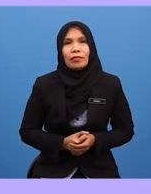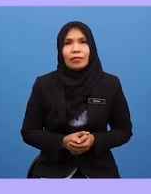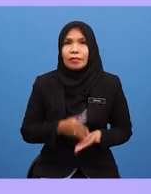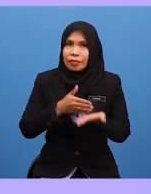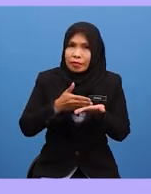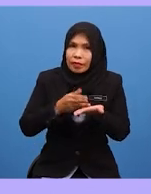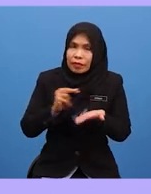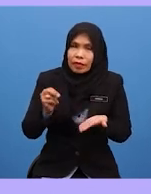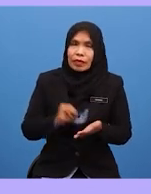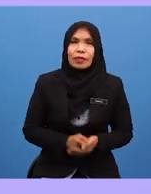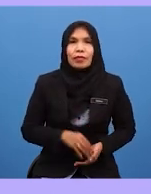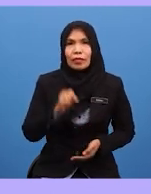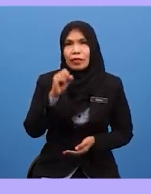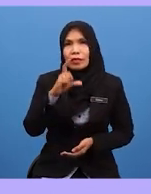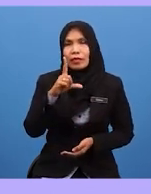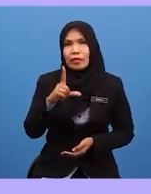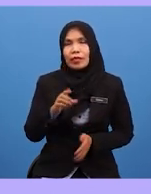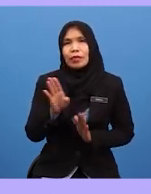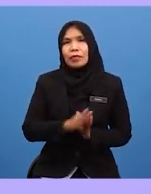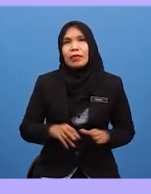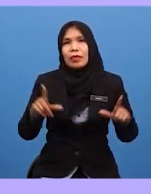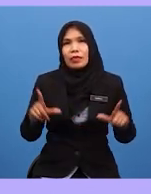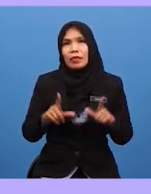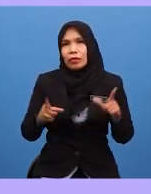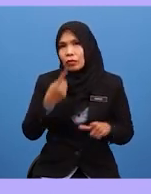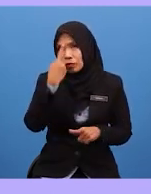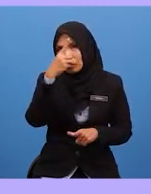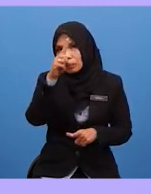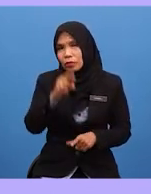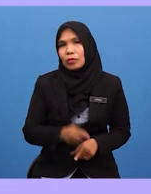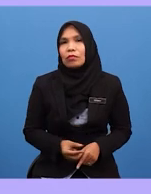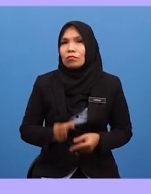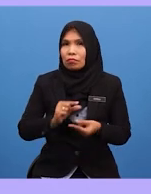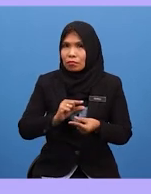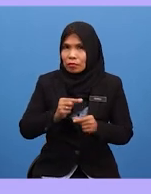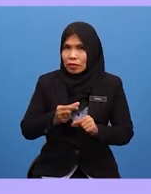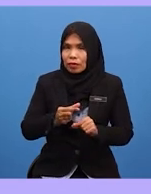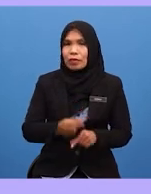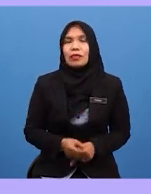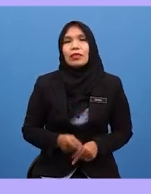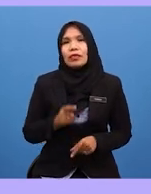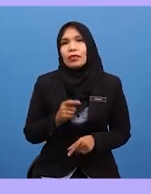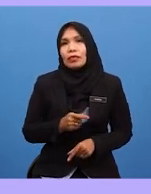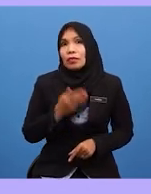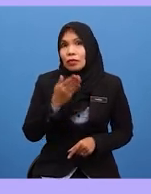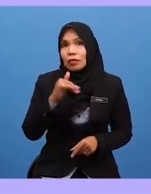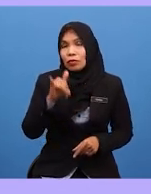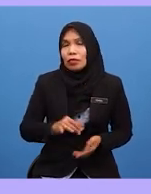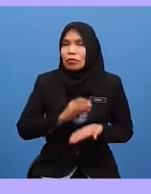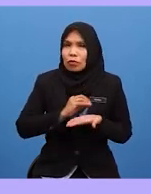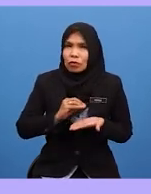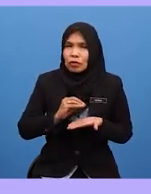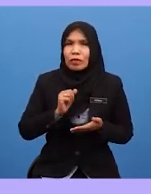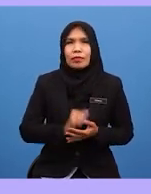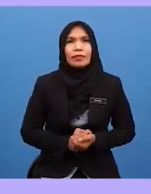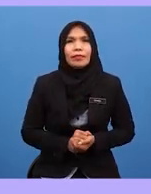pembahagian sel yang berlaku hanya untuk menggantikan tisu-tisu yang rosak atau